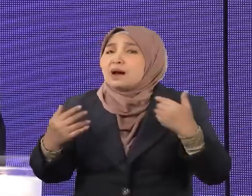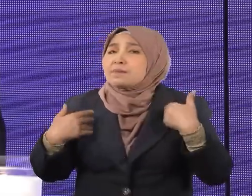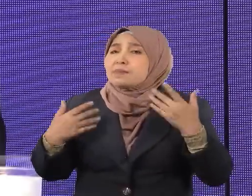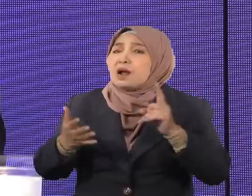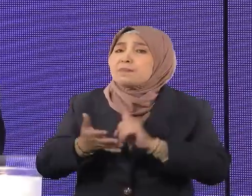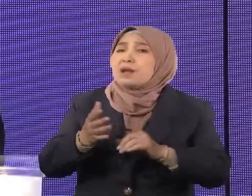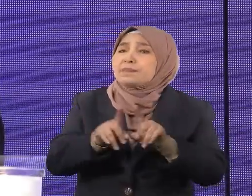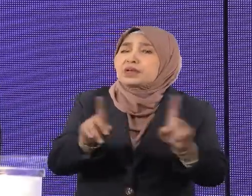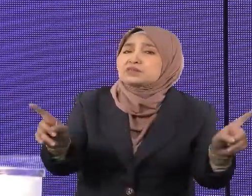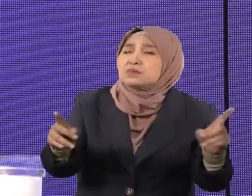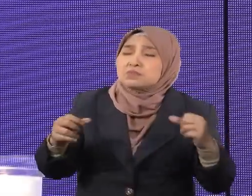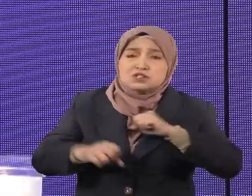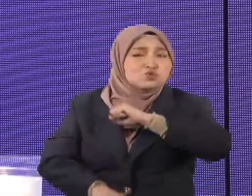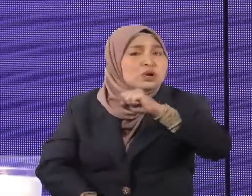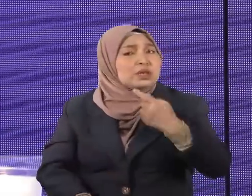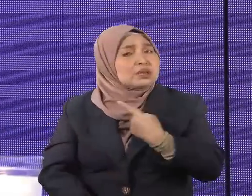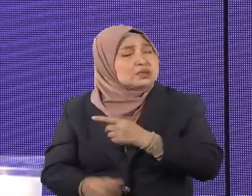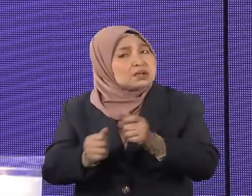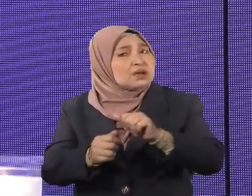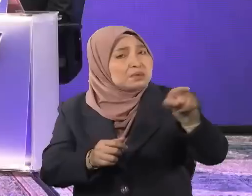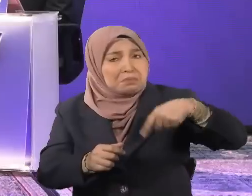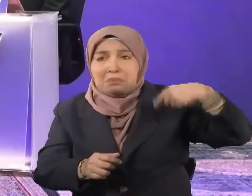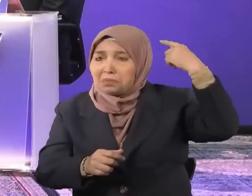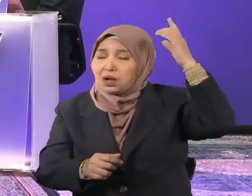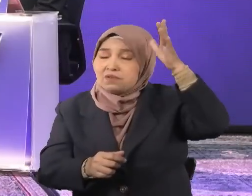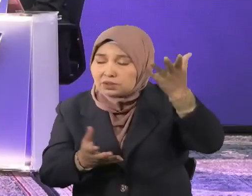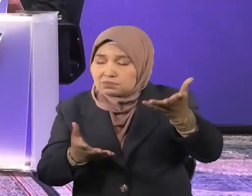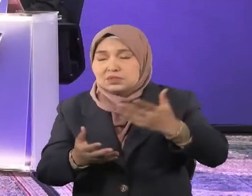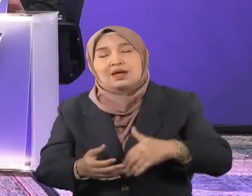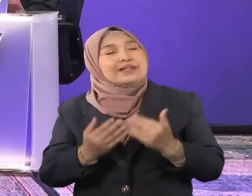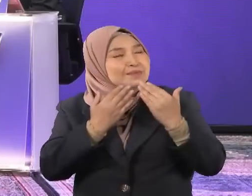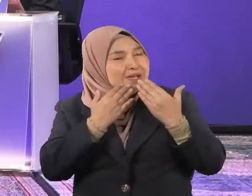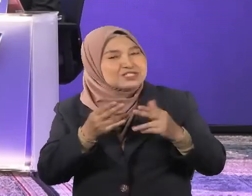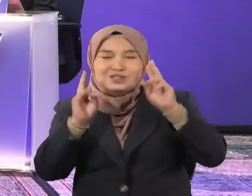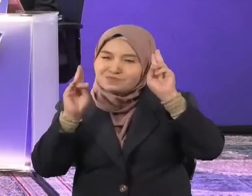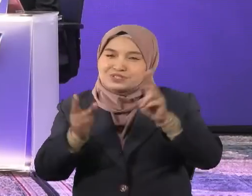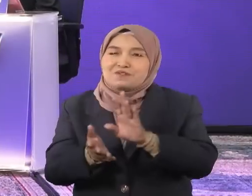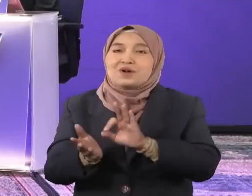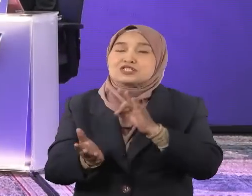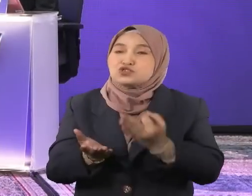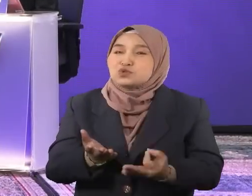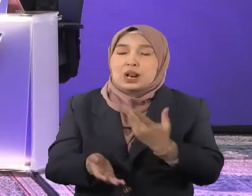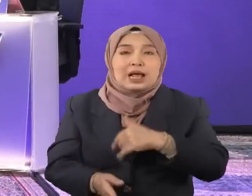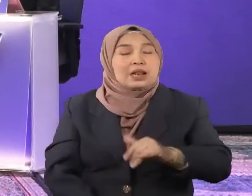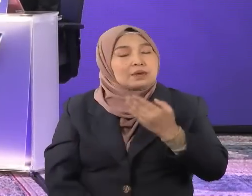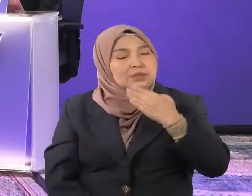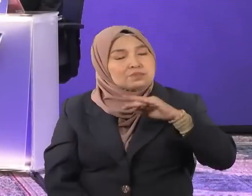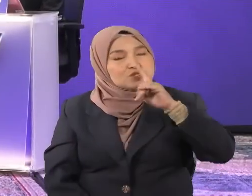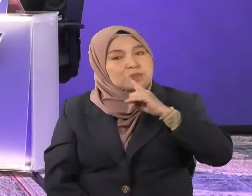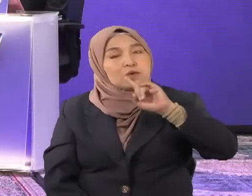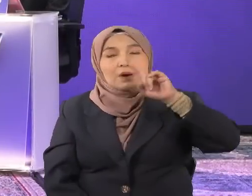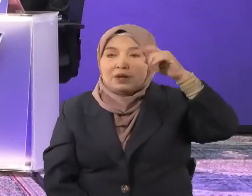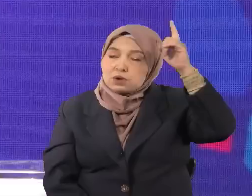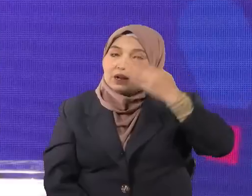mereka dan perjuangan kita? Bersama Al-Fadhil Ustaz Tarmizi. Terima kasih Fadhil Ustaz Fazrul. Bismillahirrahmanirrahim. Assalamualaikum warahmatullahi